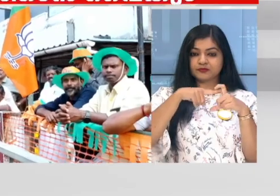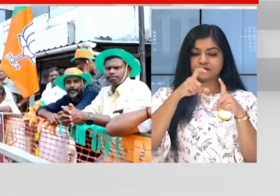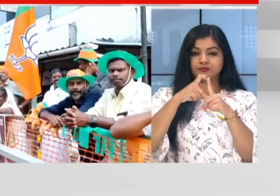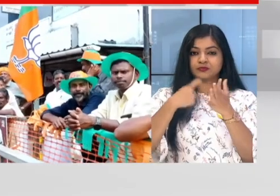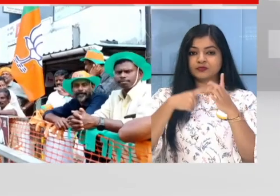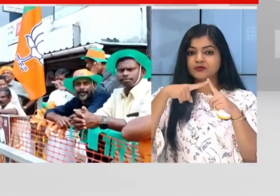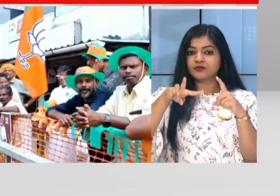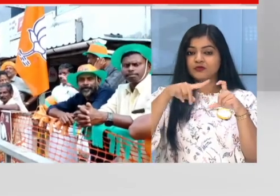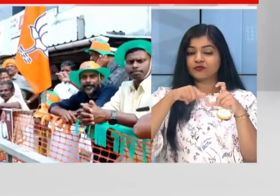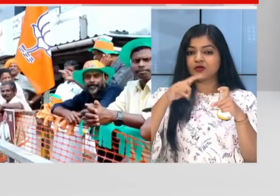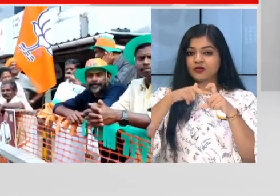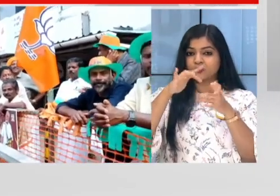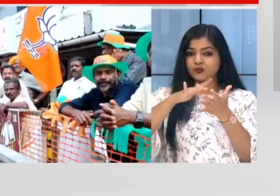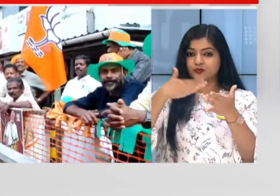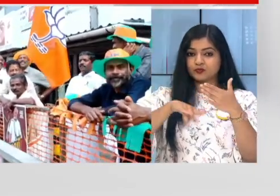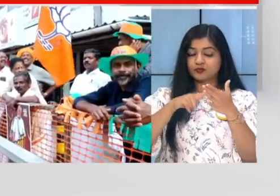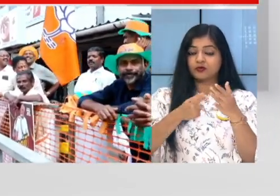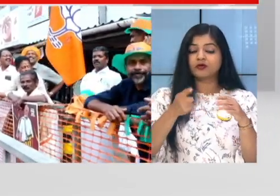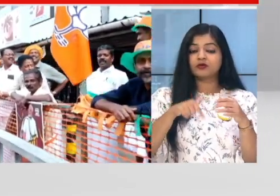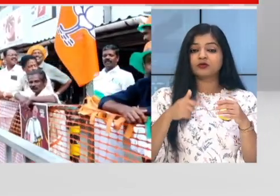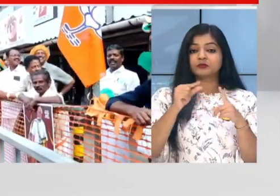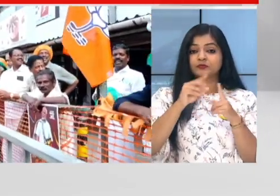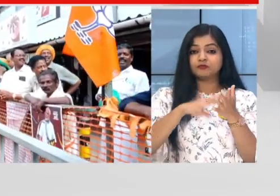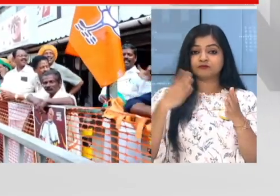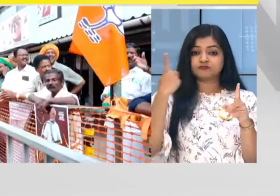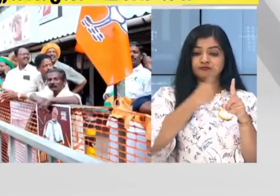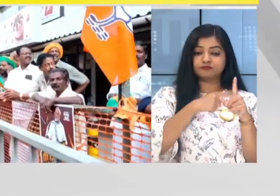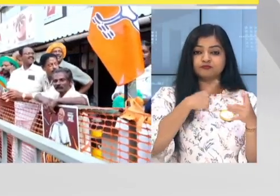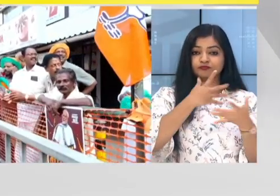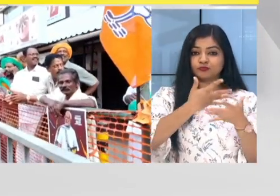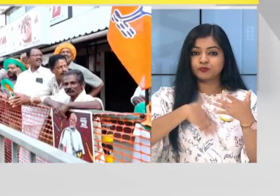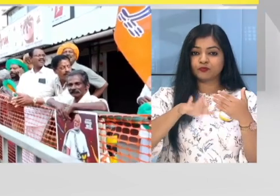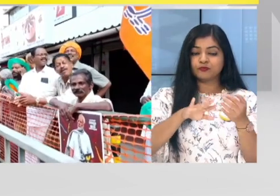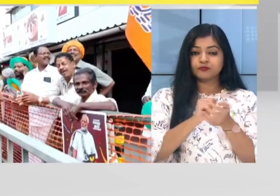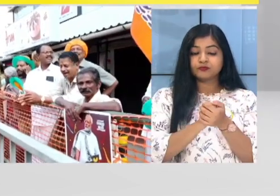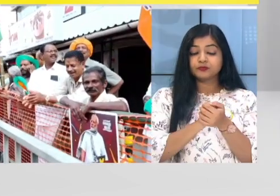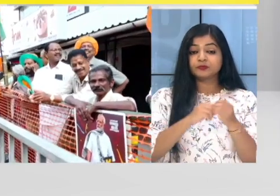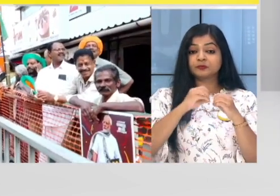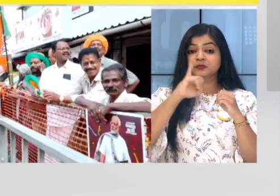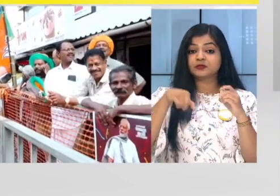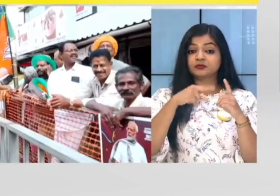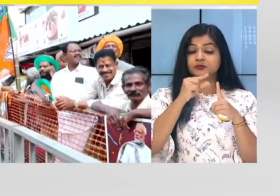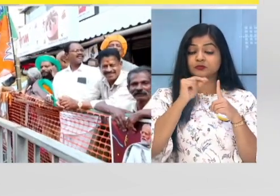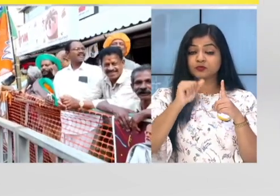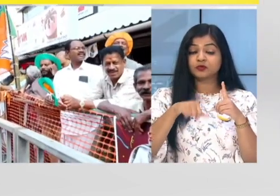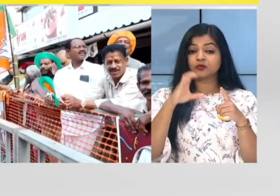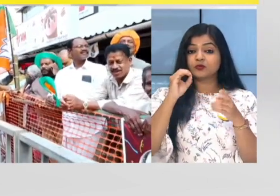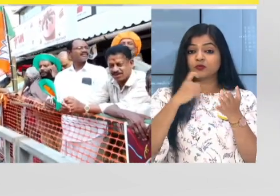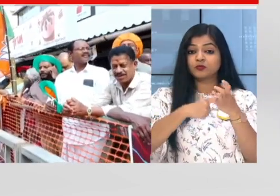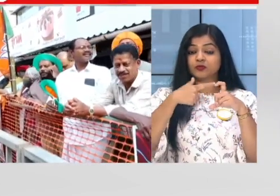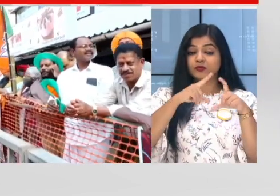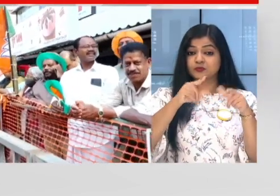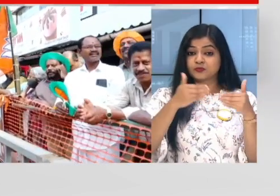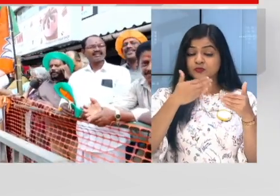ഒരു പരിപാടി കൂടിയായി BJP സംഘടനാ തലത്തിൽ അതിനെ കാണുന്നുണ്ട്. ഒപ്പം BJPയുടെ കോർ കമ്മിറ്റി ഒരു അനൗപചാരിക യോഗം ചേരുന്നുണ്ട്. അതിലും പ്രധാനമന്ത്രി